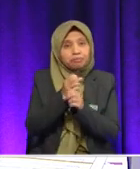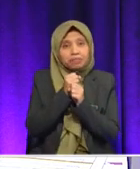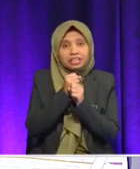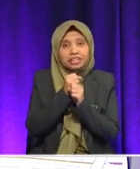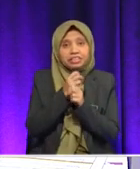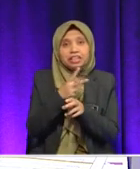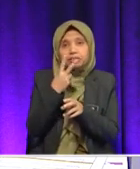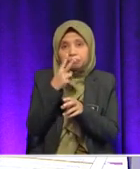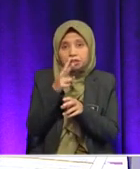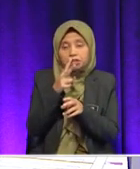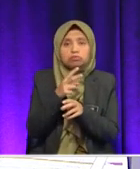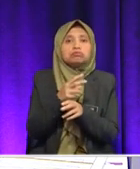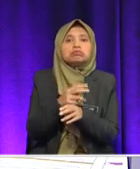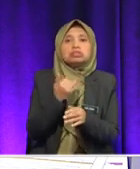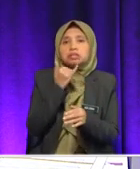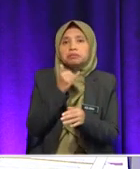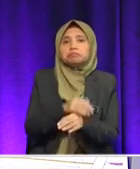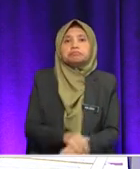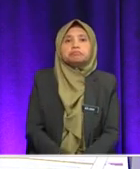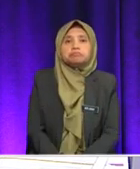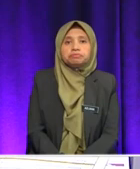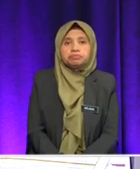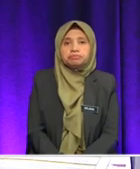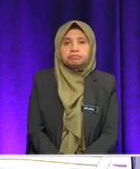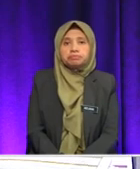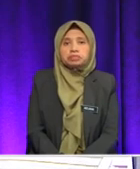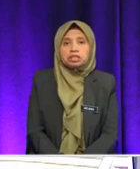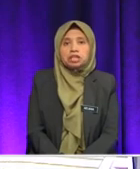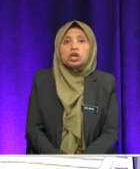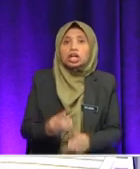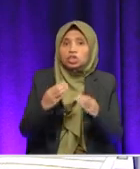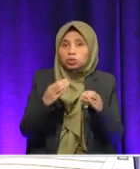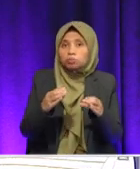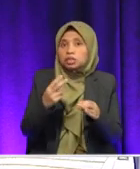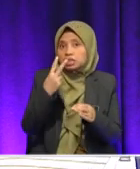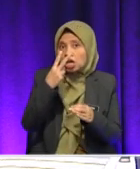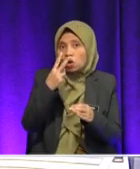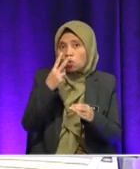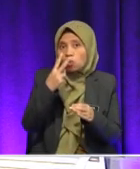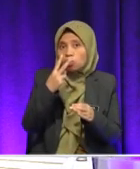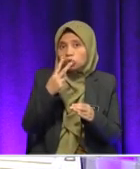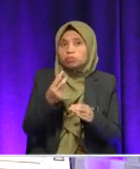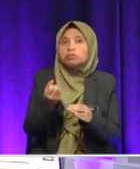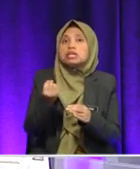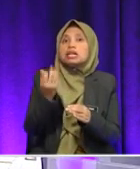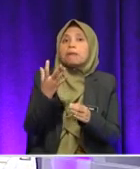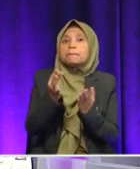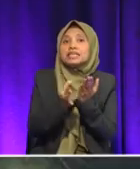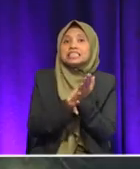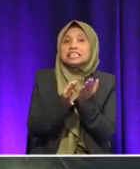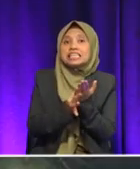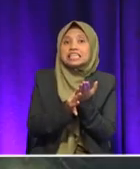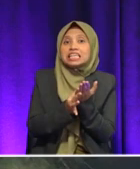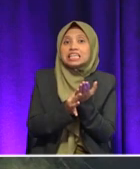salah pula ah macam nih Coba tengok apa cilik yang syafika